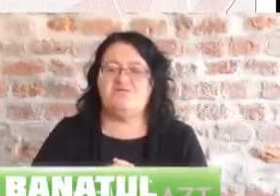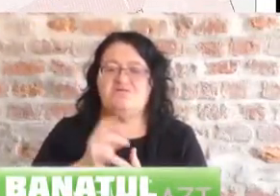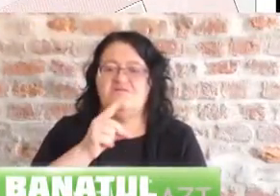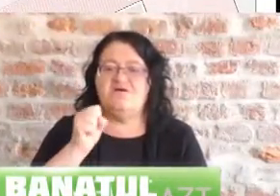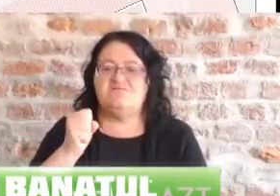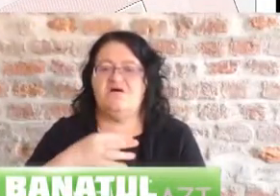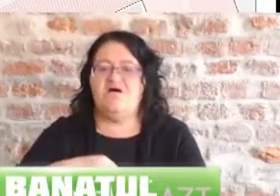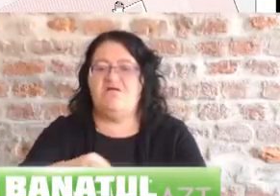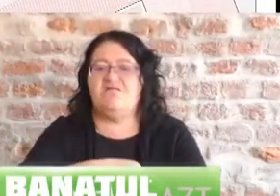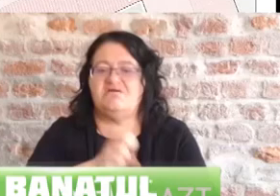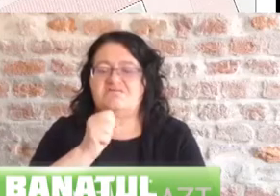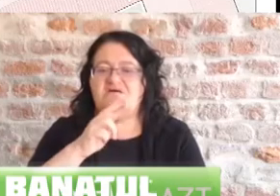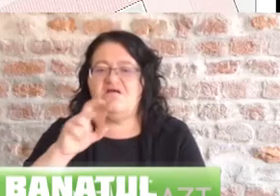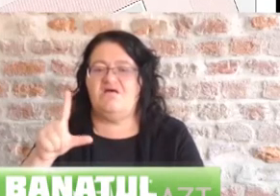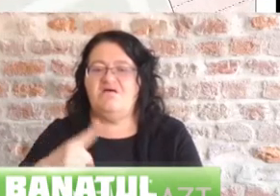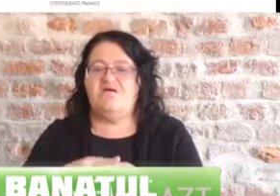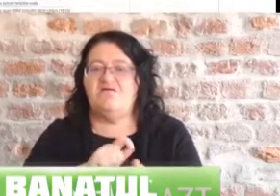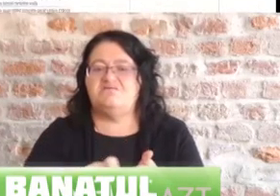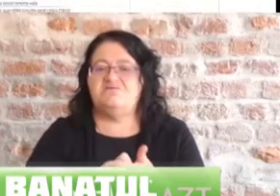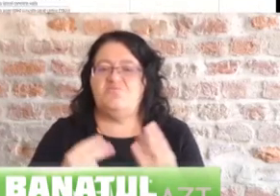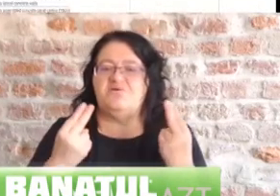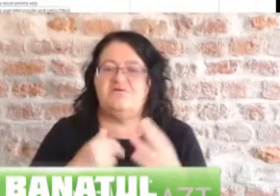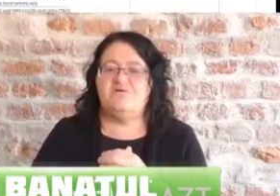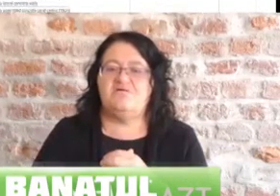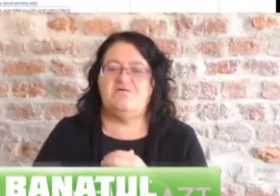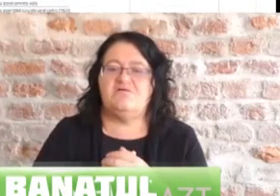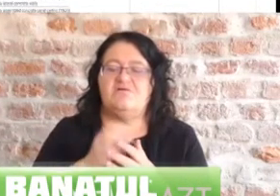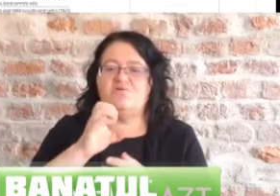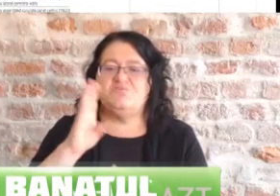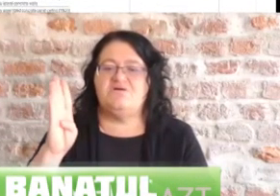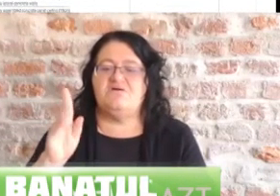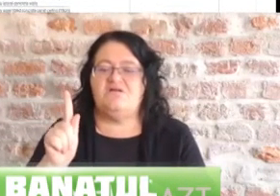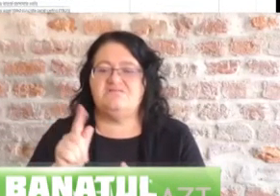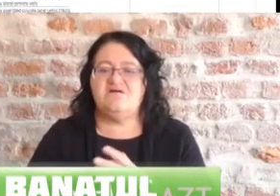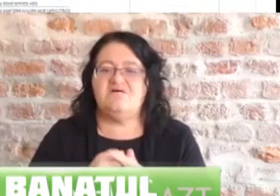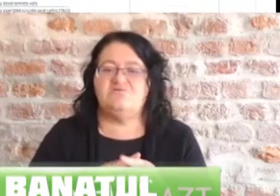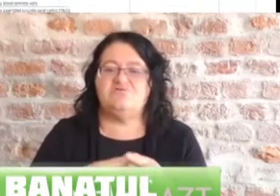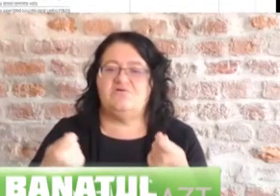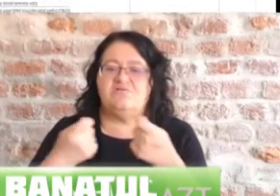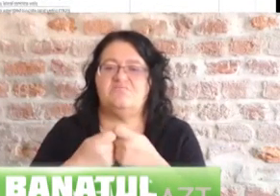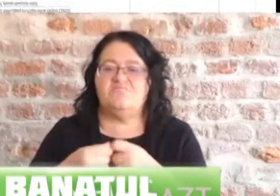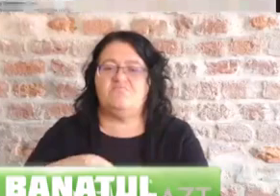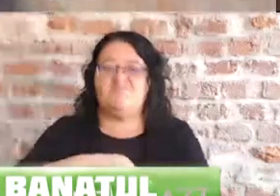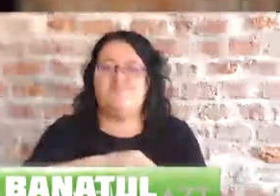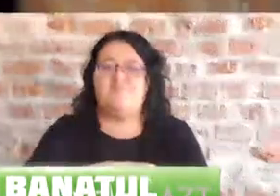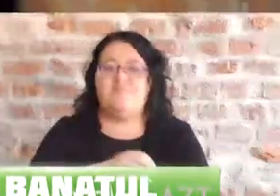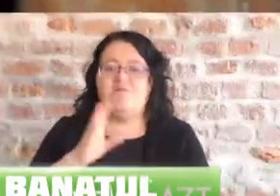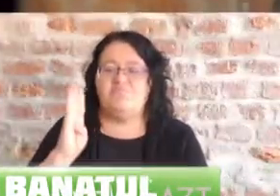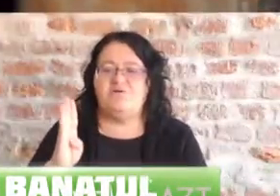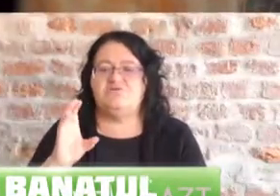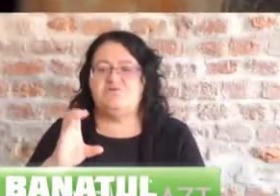DRS Arhitect SRL, cu autor principal, arhitect Cosmin Gălățeanu, coautor, arhitect Cristian